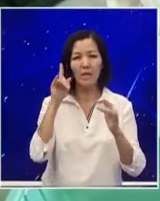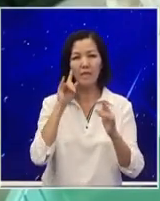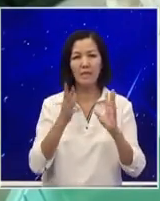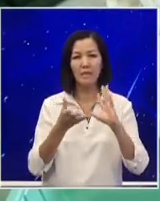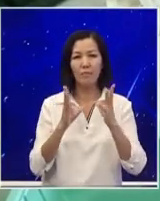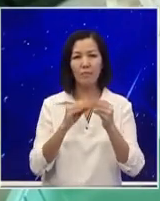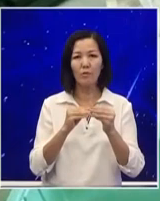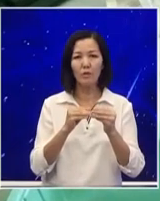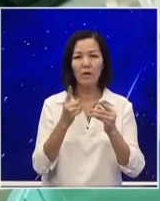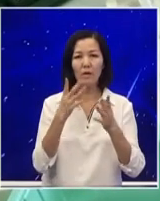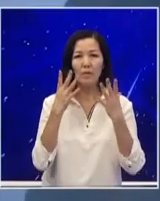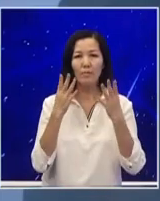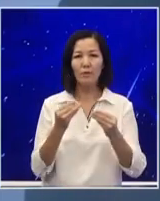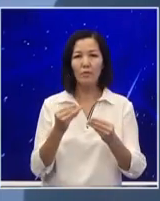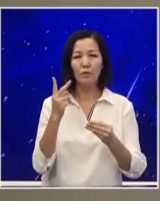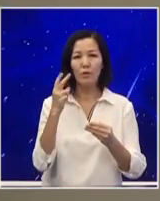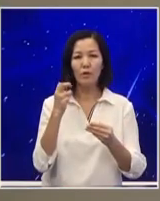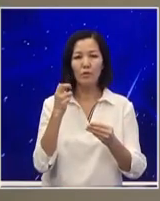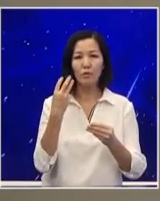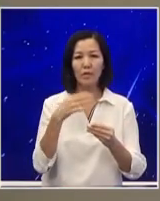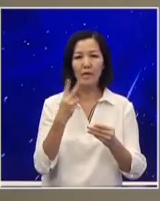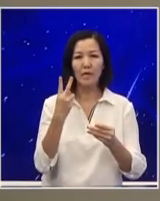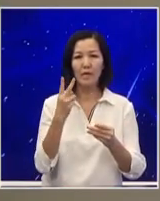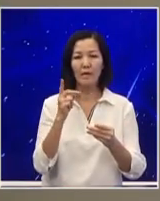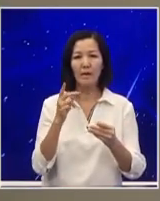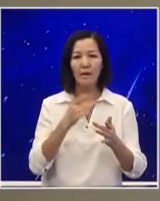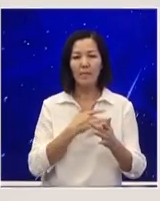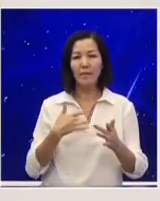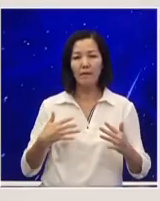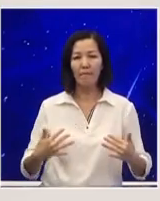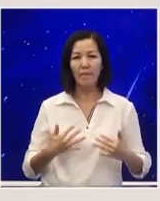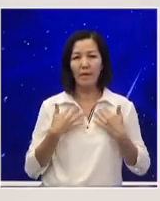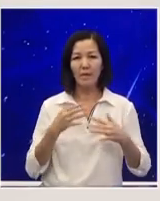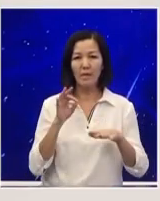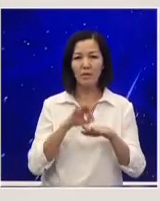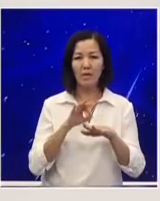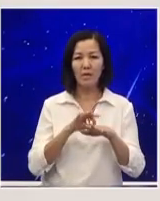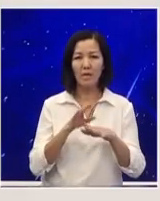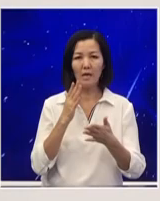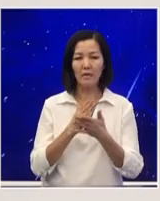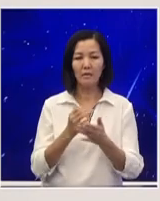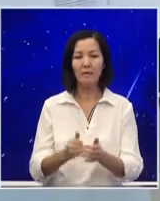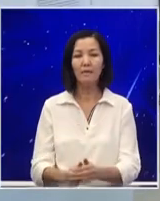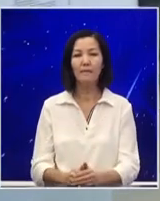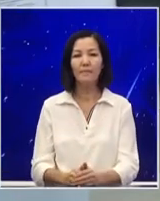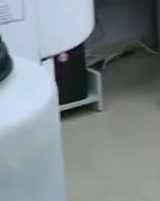бір тәулікте коронавирус белгілері бар 242 пневмония жағдайы анықталды.